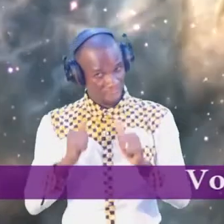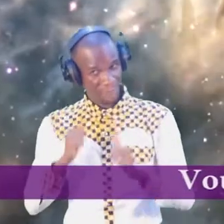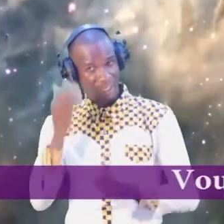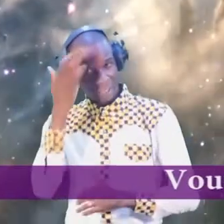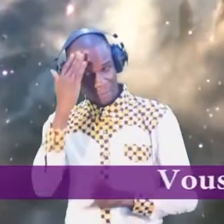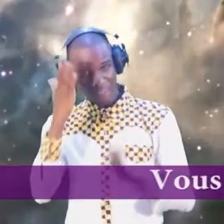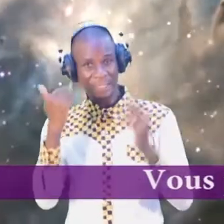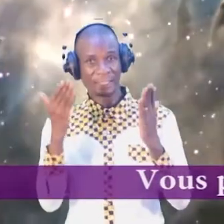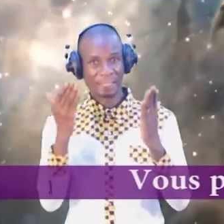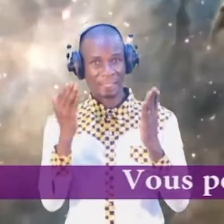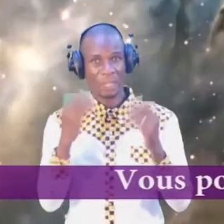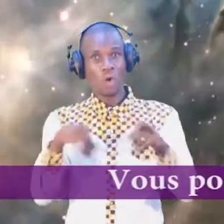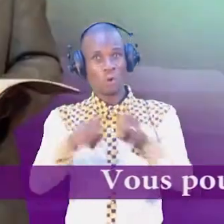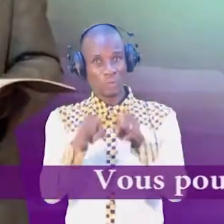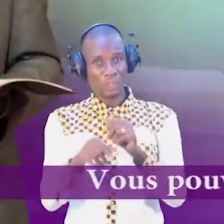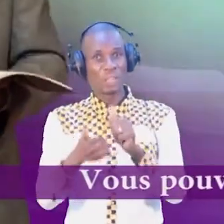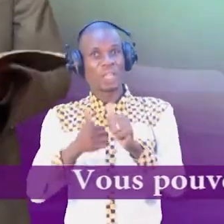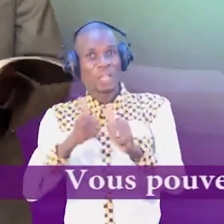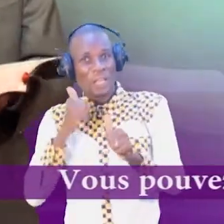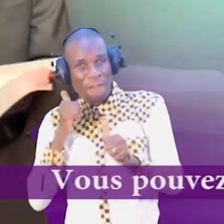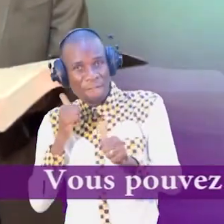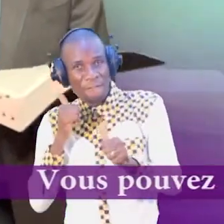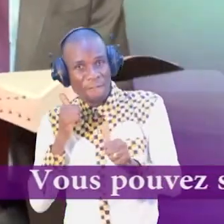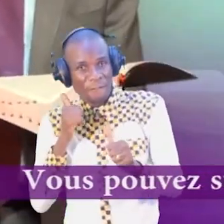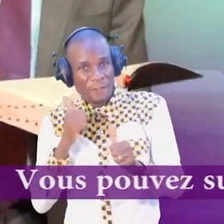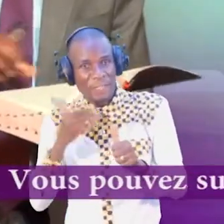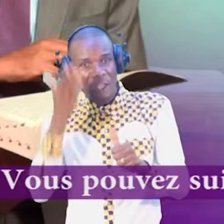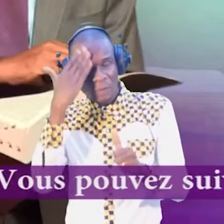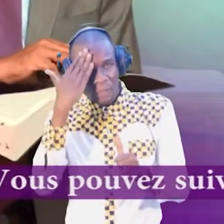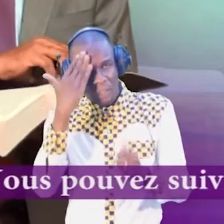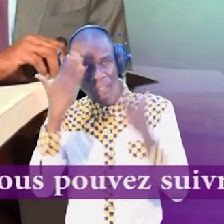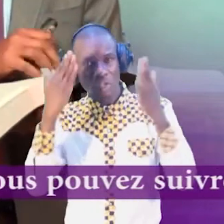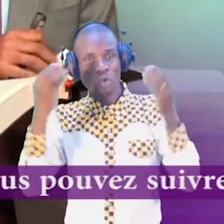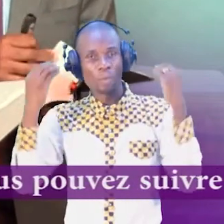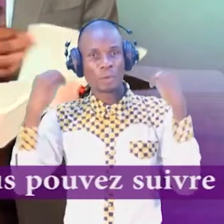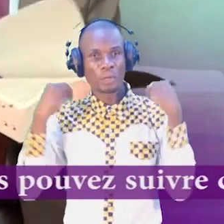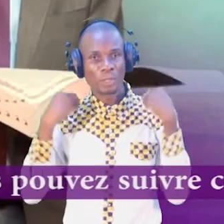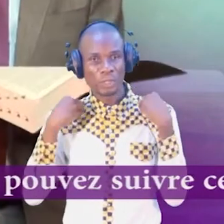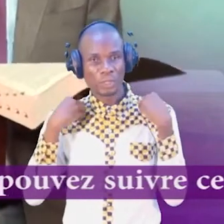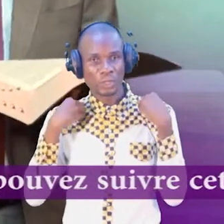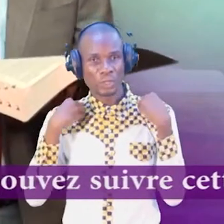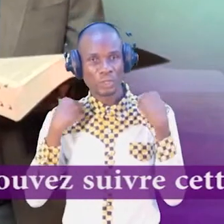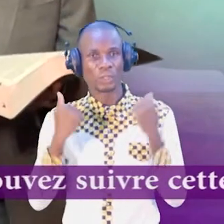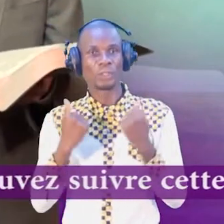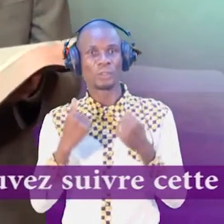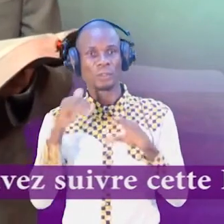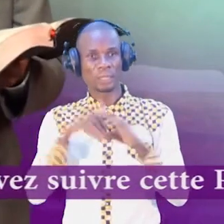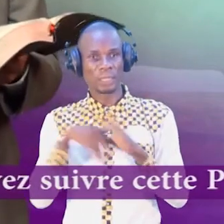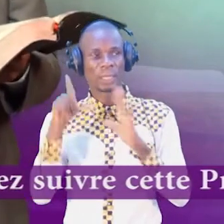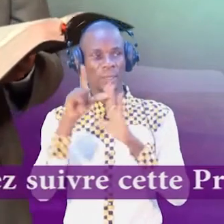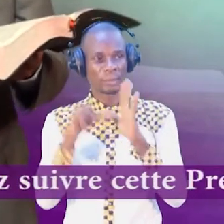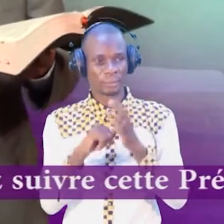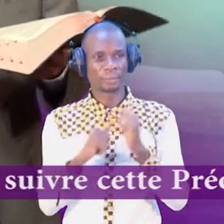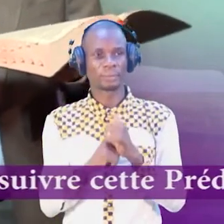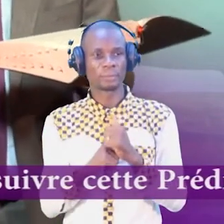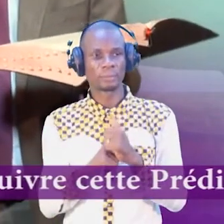kolakisa kozalisa manani na kati ya bakake mpe koningana na mabele. Il introduit tala lolenge nini ya bandi makambo etali mibeko